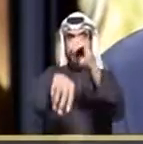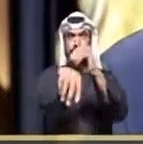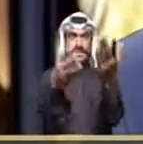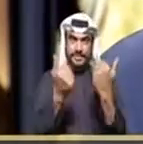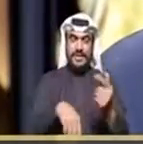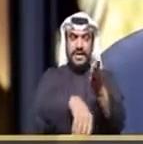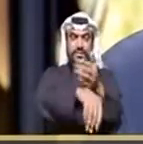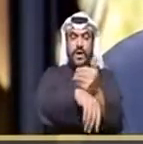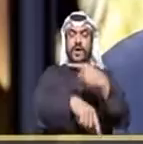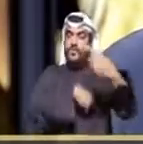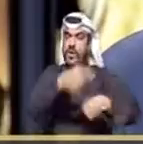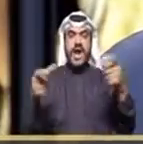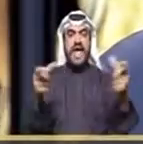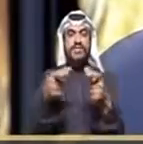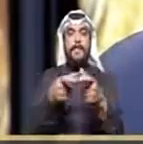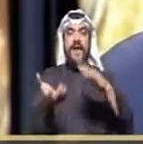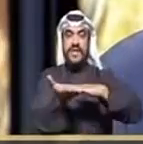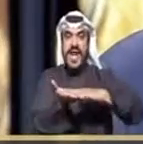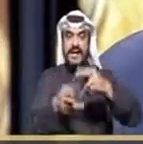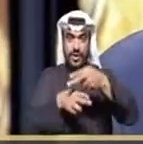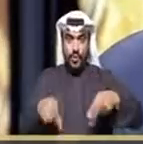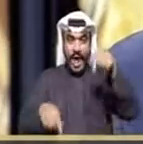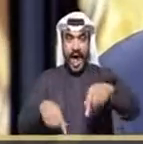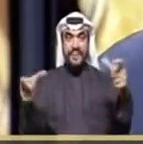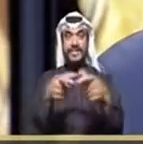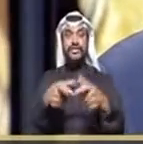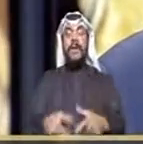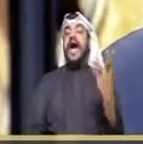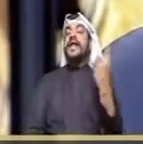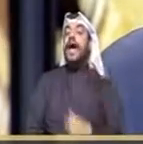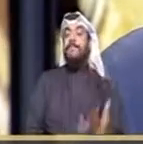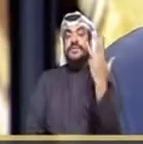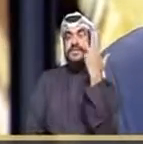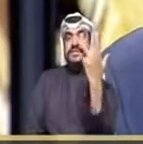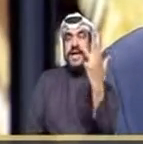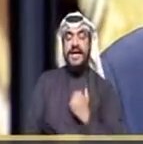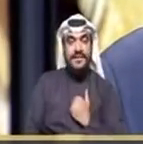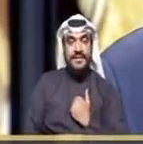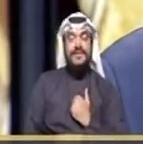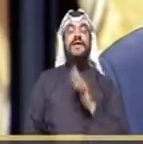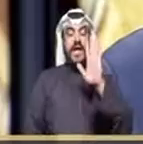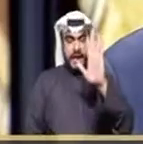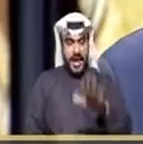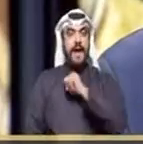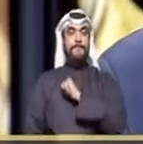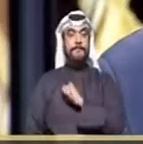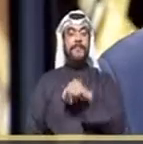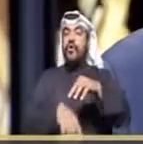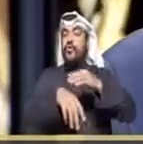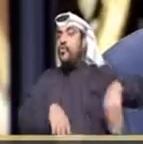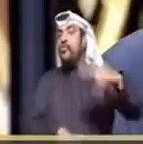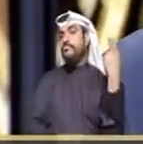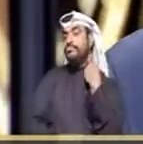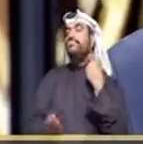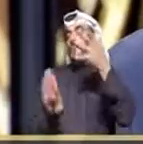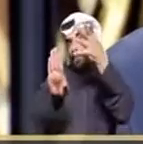هذه الاجتماعات الدورية اللي تحدث في الكويت، هذا التاسع اجتماع يحدث في الكويت، أنه طبعا جميع التعهدات من